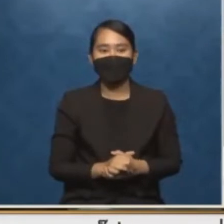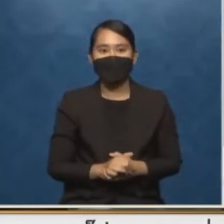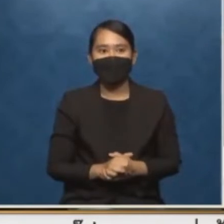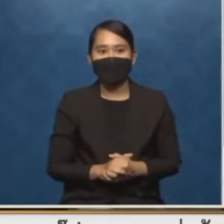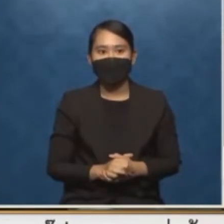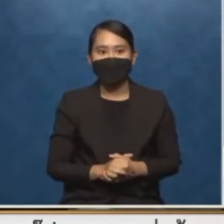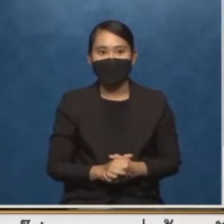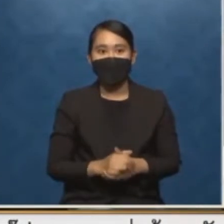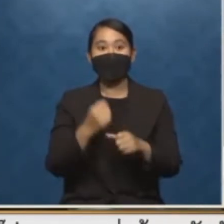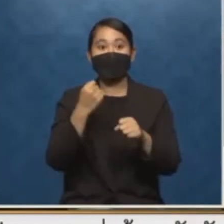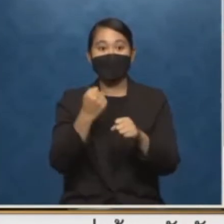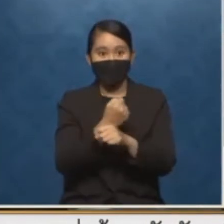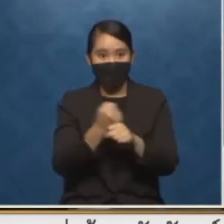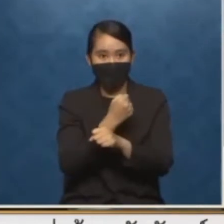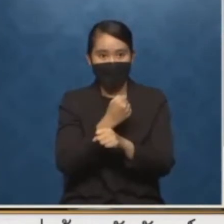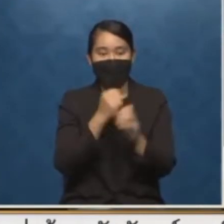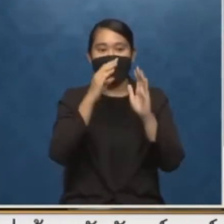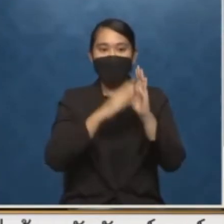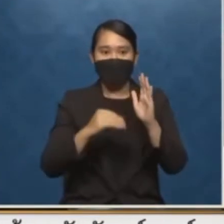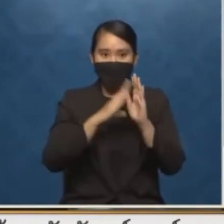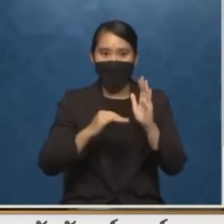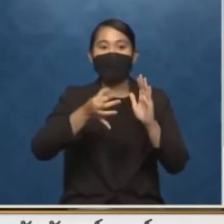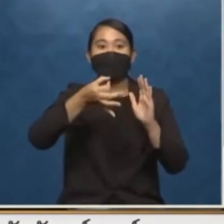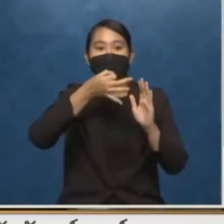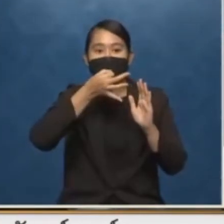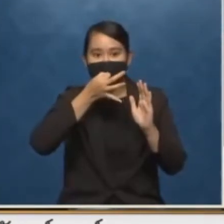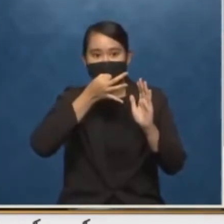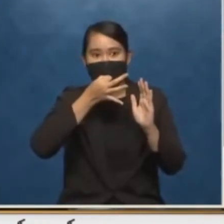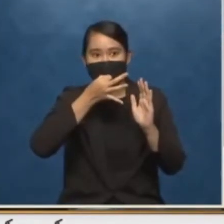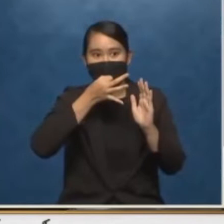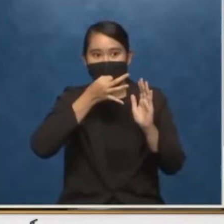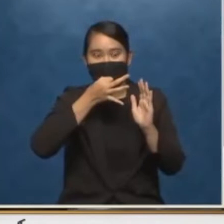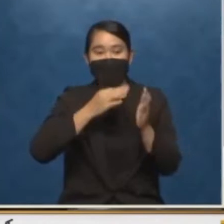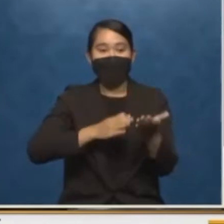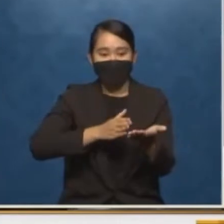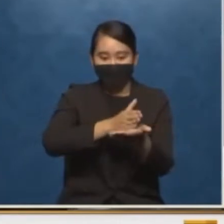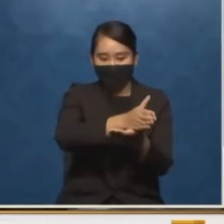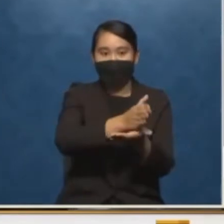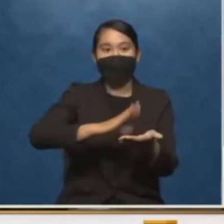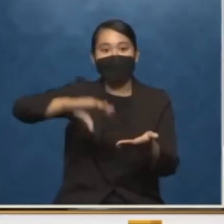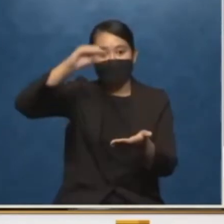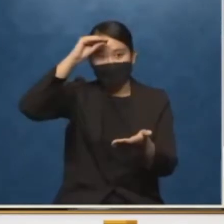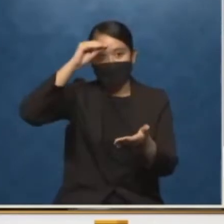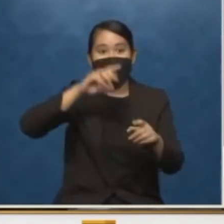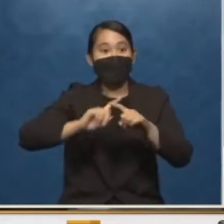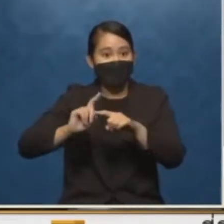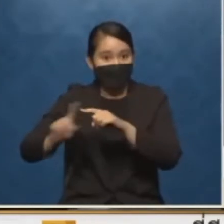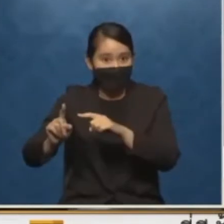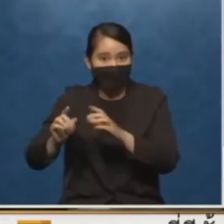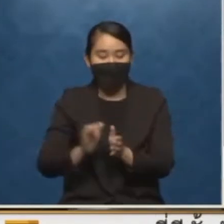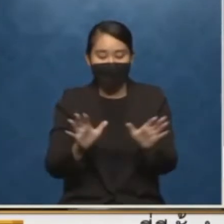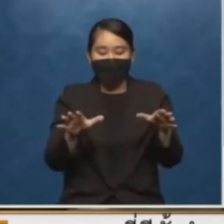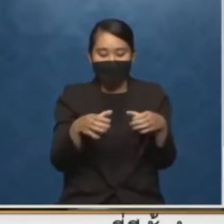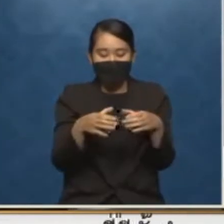ฝึกอบรมอาชีพให้ครอบคลุมทุกพื้นที่ทุกสาขาอาชีพการขยายกลุ่มเป้าหม